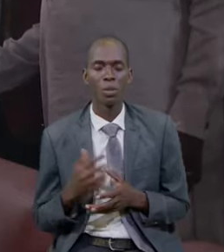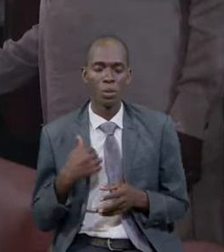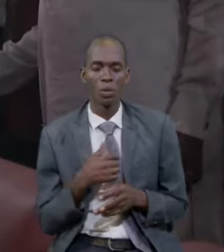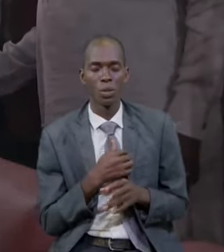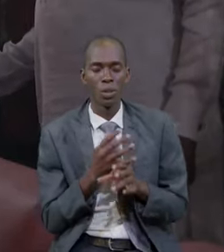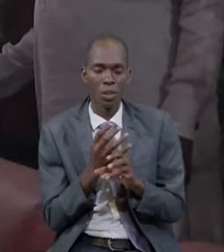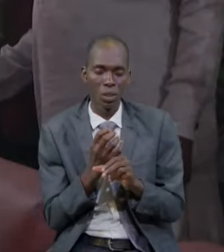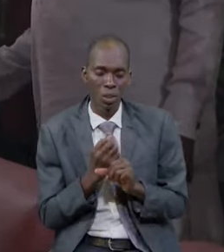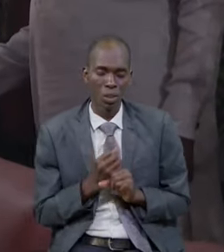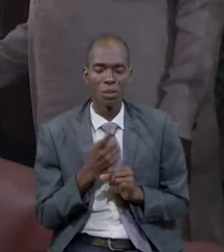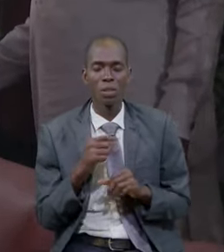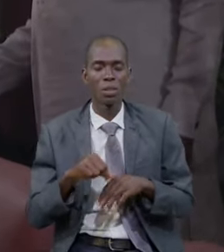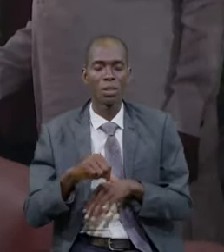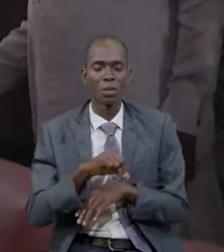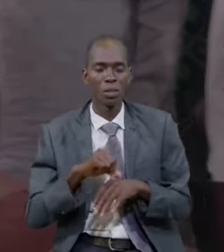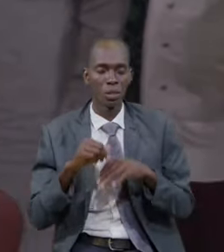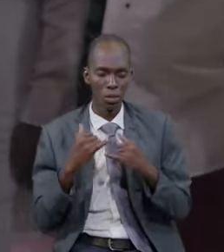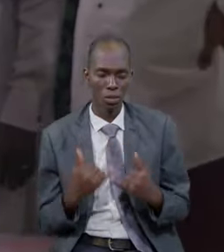Tu reçois l'onction aujourd'hui.